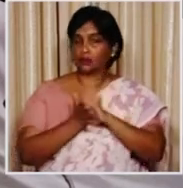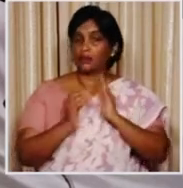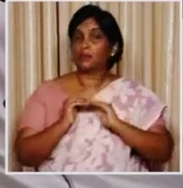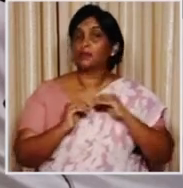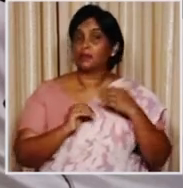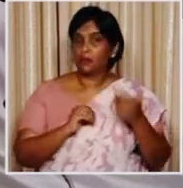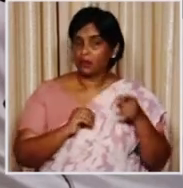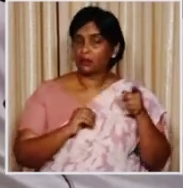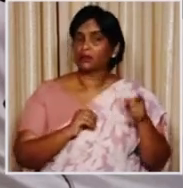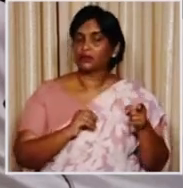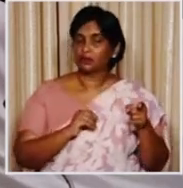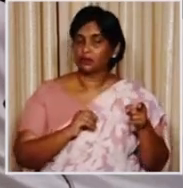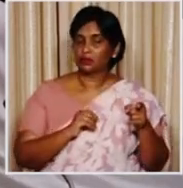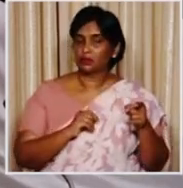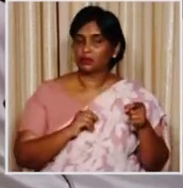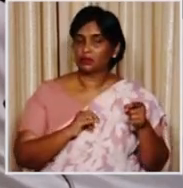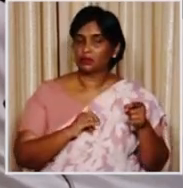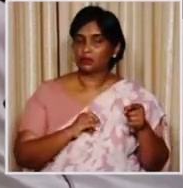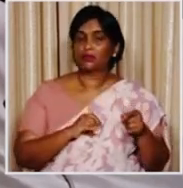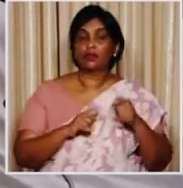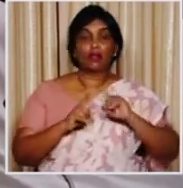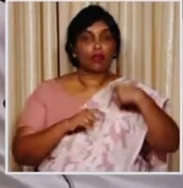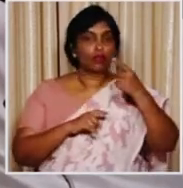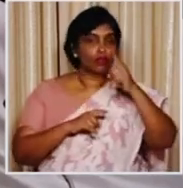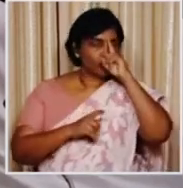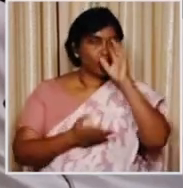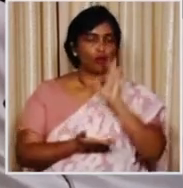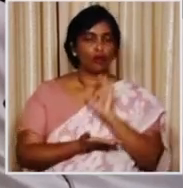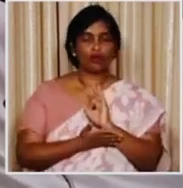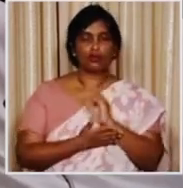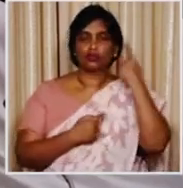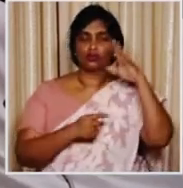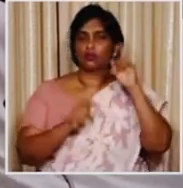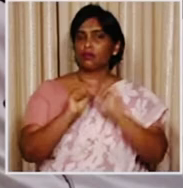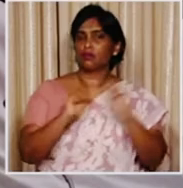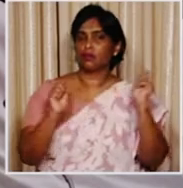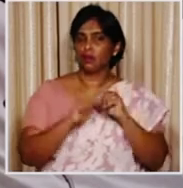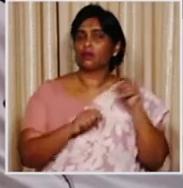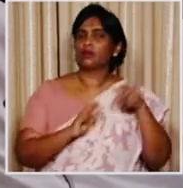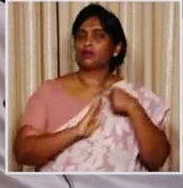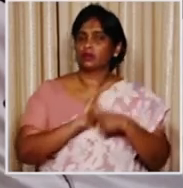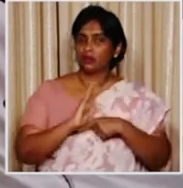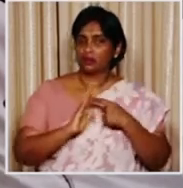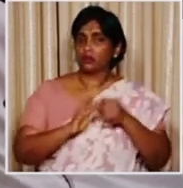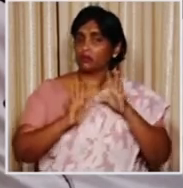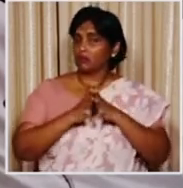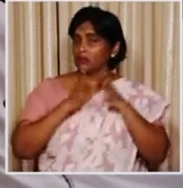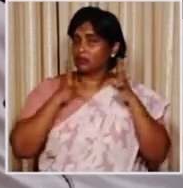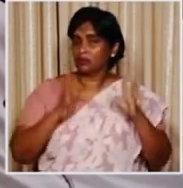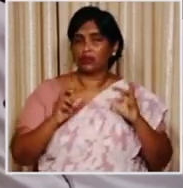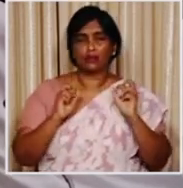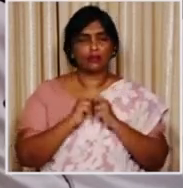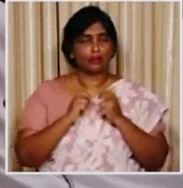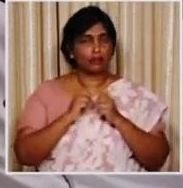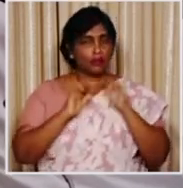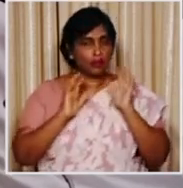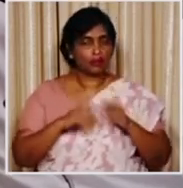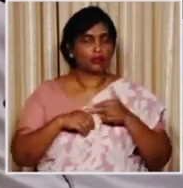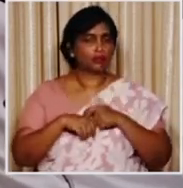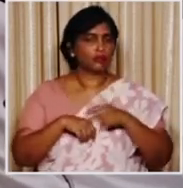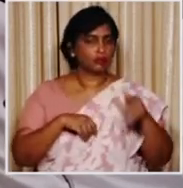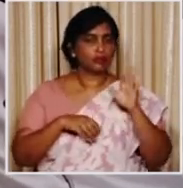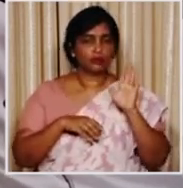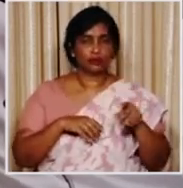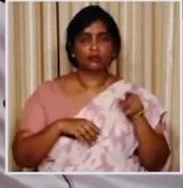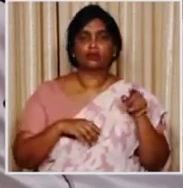පස්සේ ඒ ඊළඟ සුමානෙම බුදු පිළිම කඩනවා මේ රටේ මෙච්චර ගැටු මැතිවලා තියෙනවා ඔබතුමයි කාලය